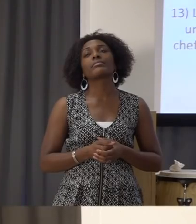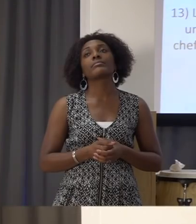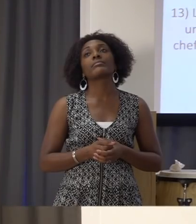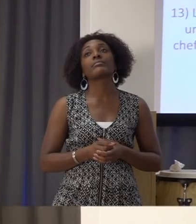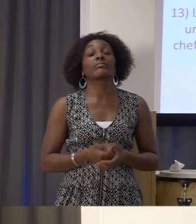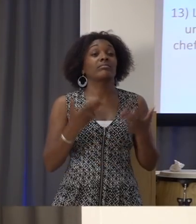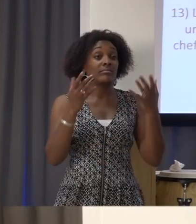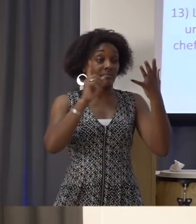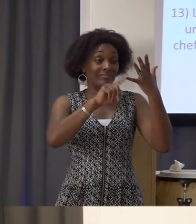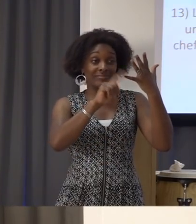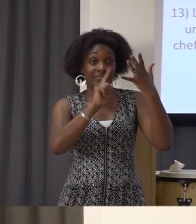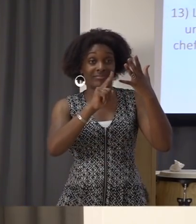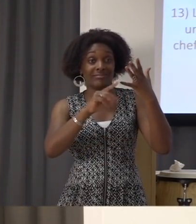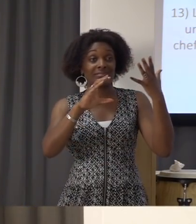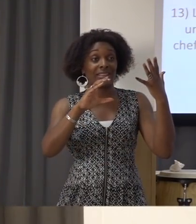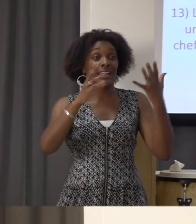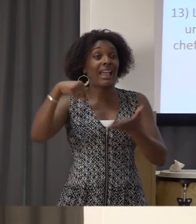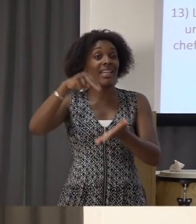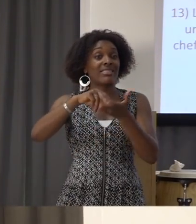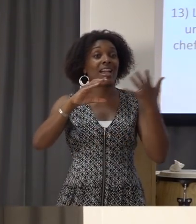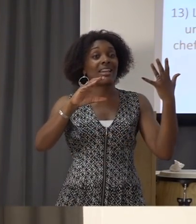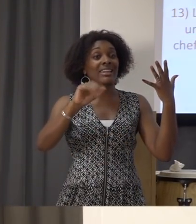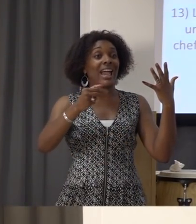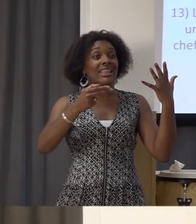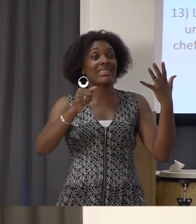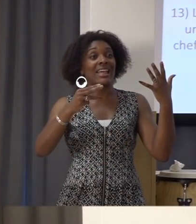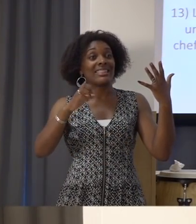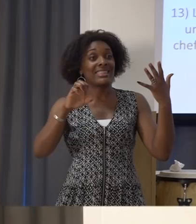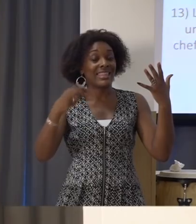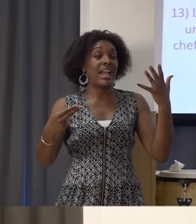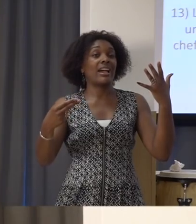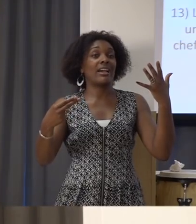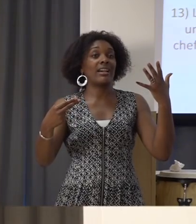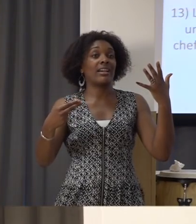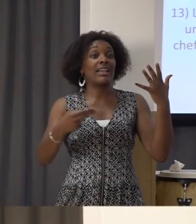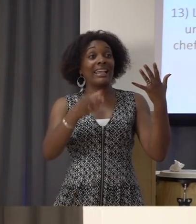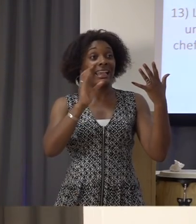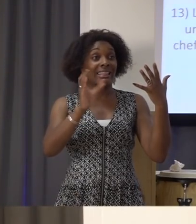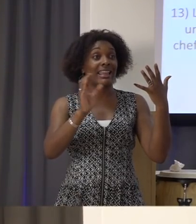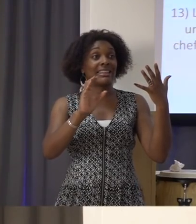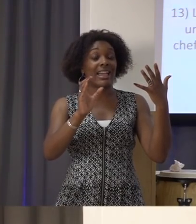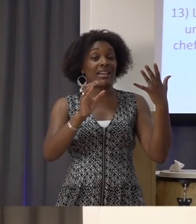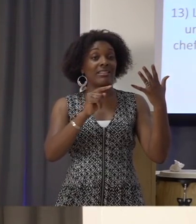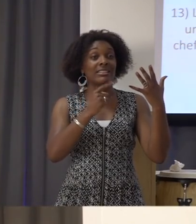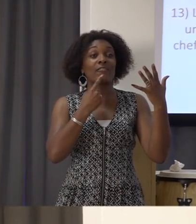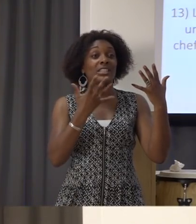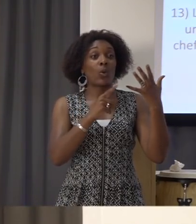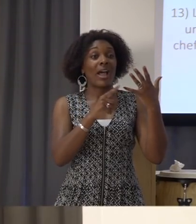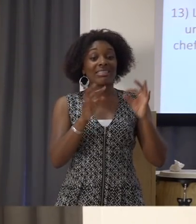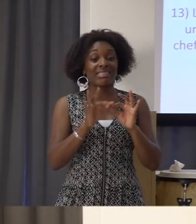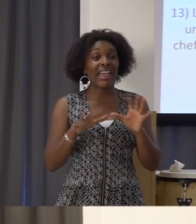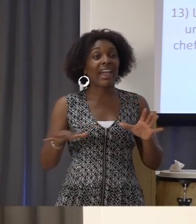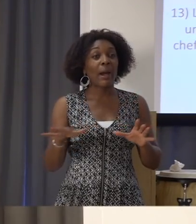Les Cananéens. Le mot cananéen signifie terre basse.